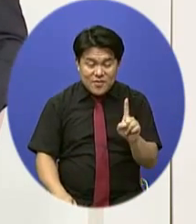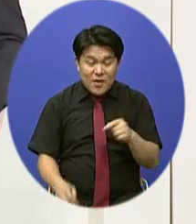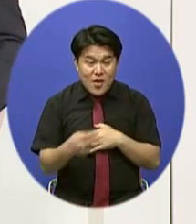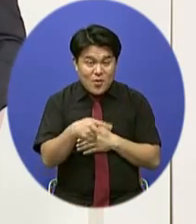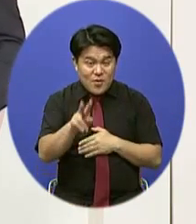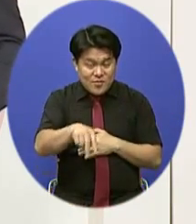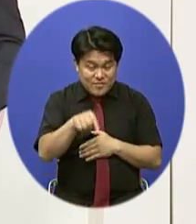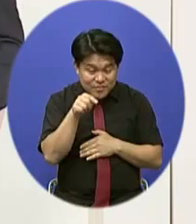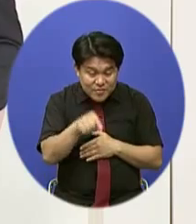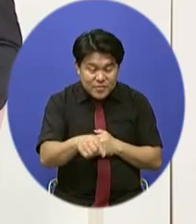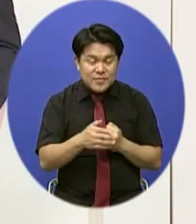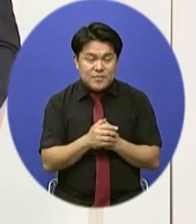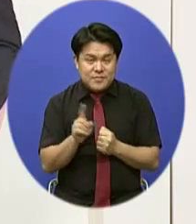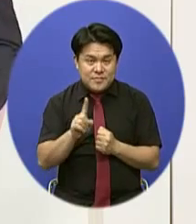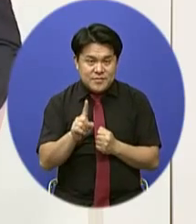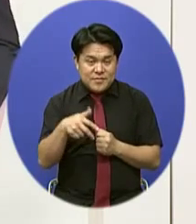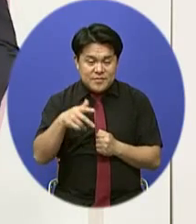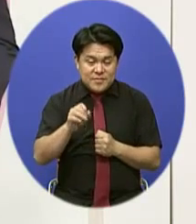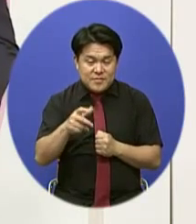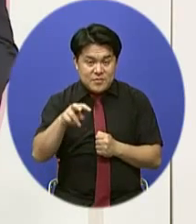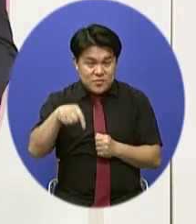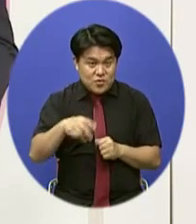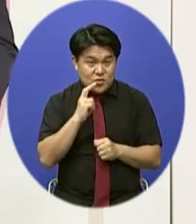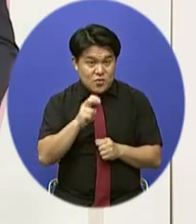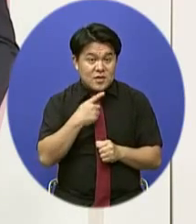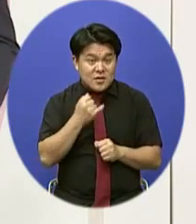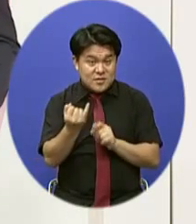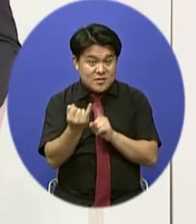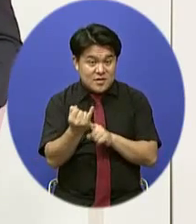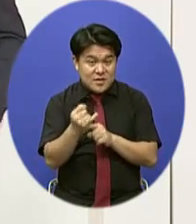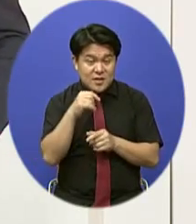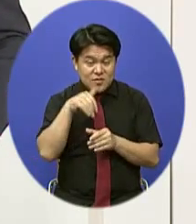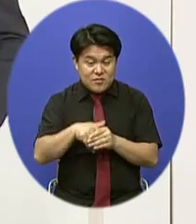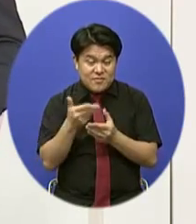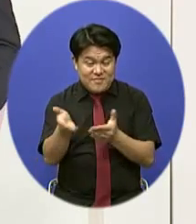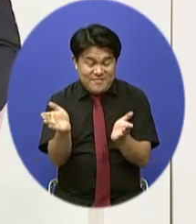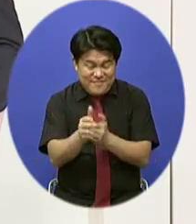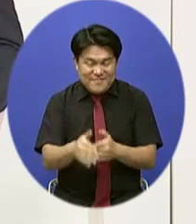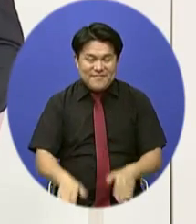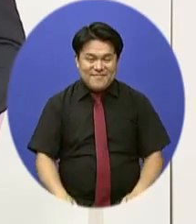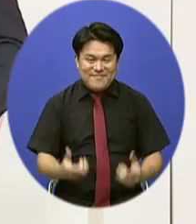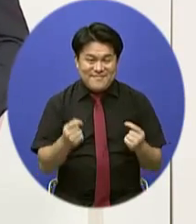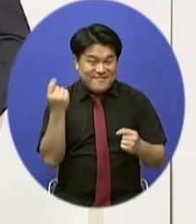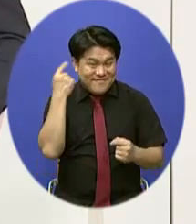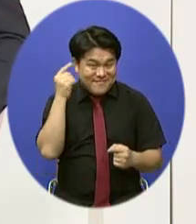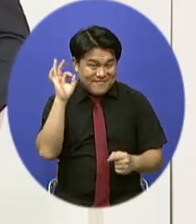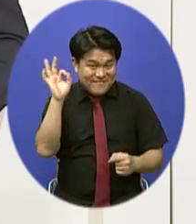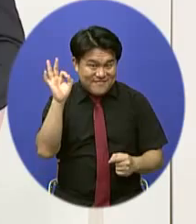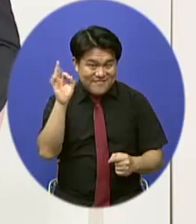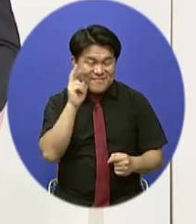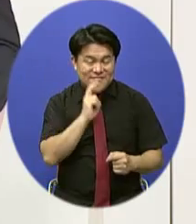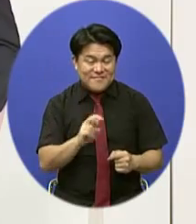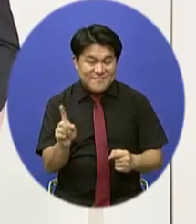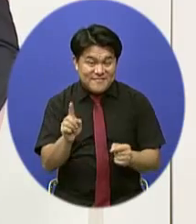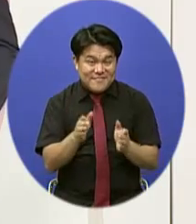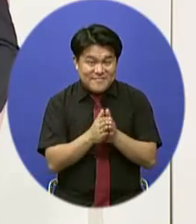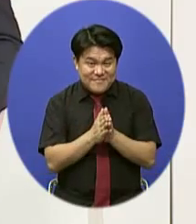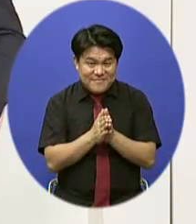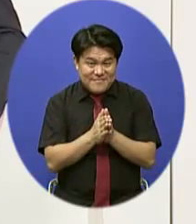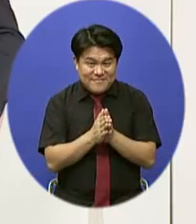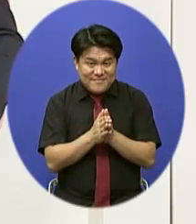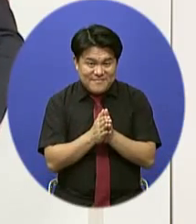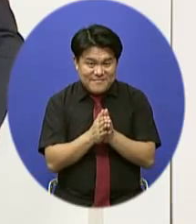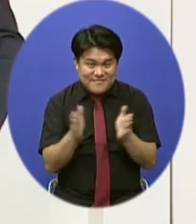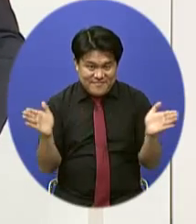우물의 정자를 누르면 장록수 심사가 완료가 됩니다. 네. 자, 함께 들어볼까요? 네. 장록수